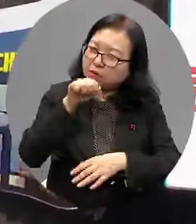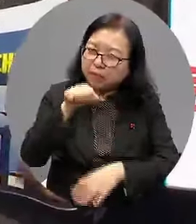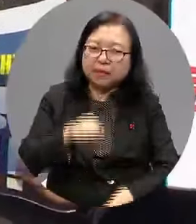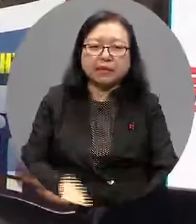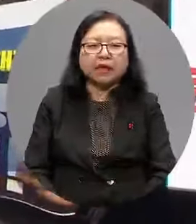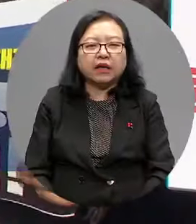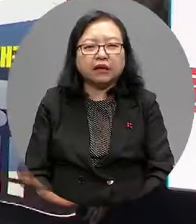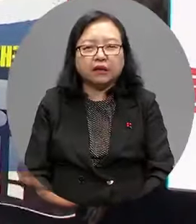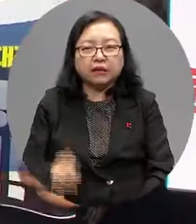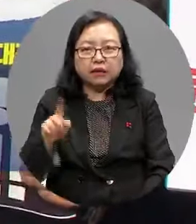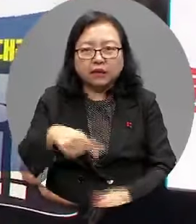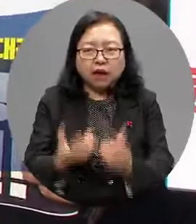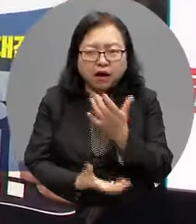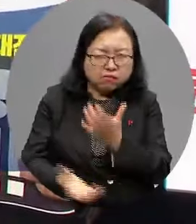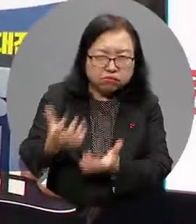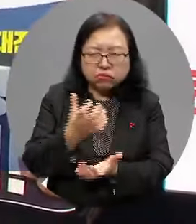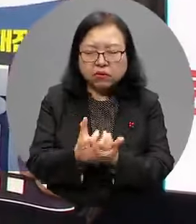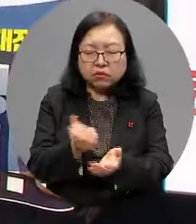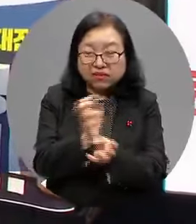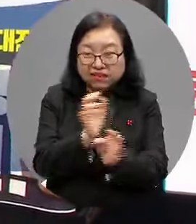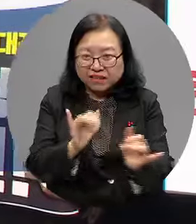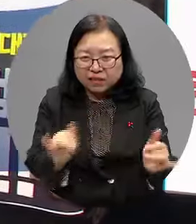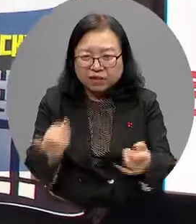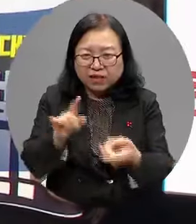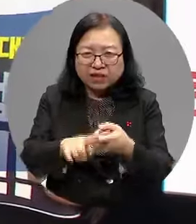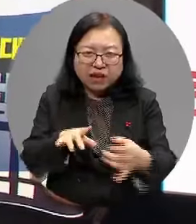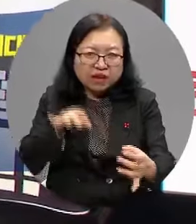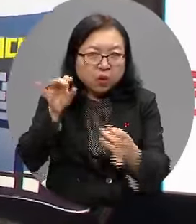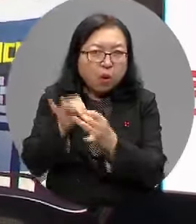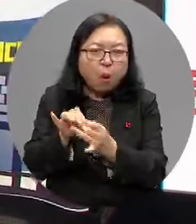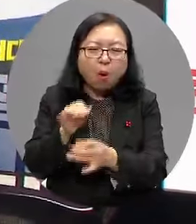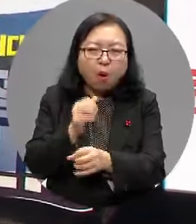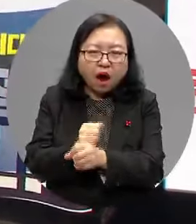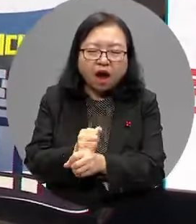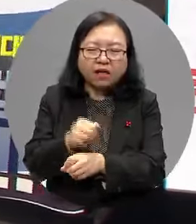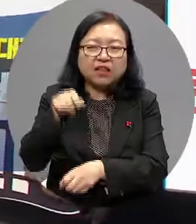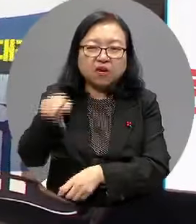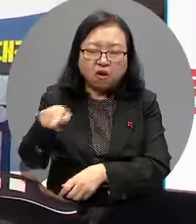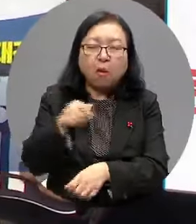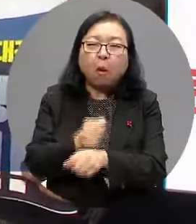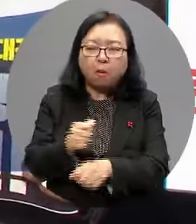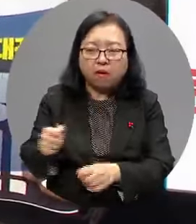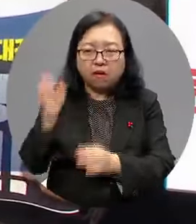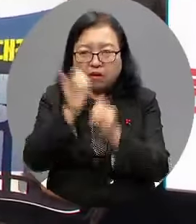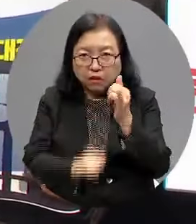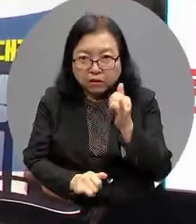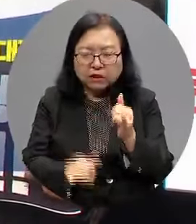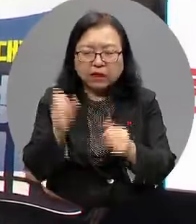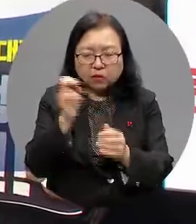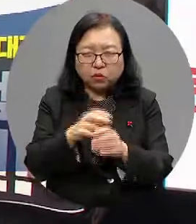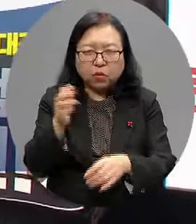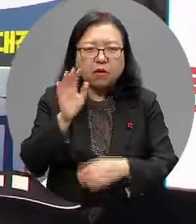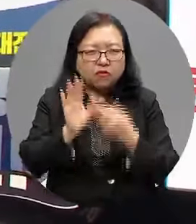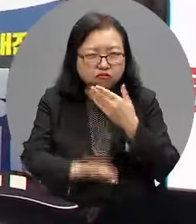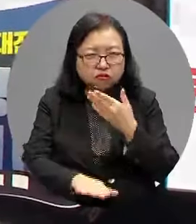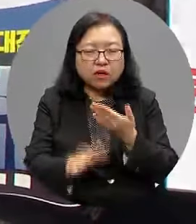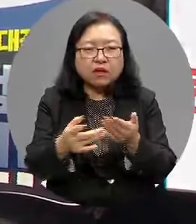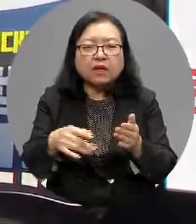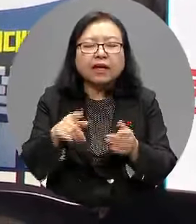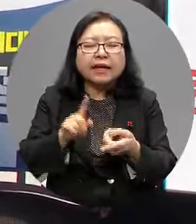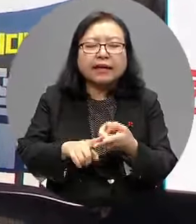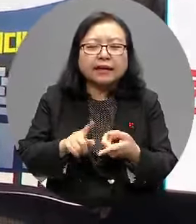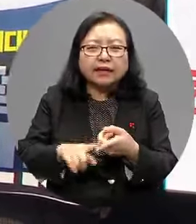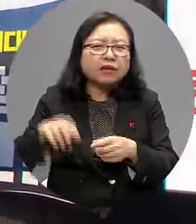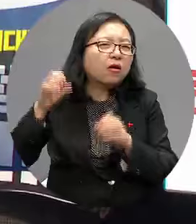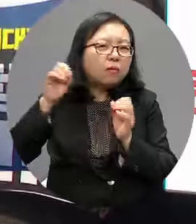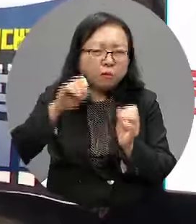분도 세력들을 동조하거나 동의하는 사람은 역사와 자식들에게 영원히